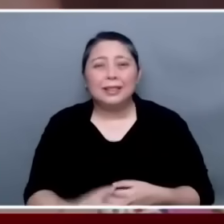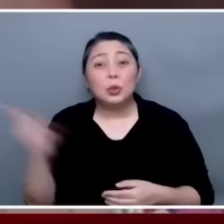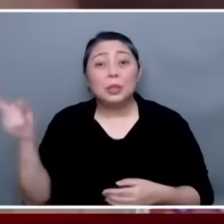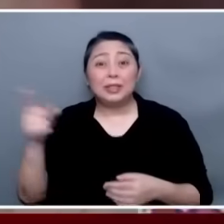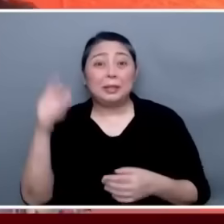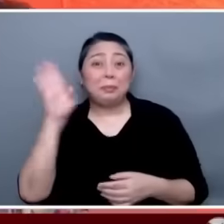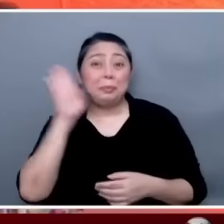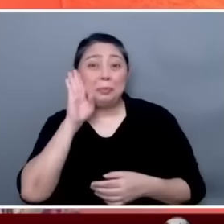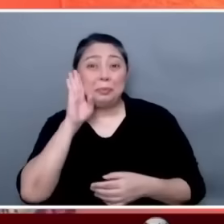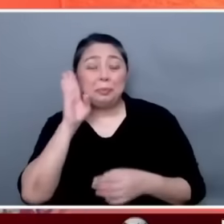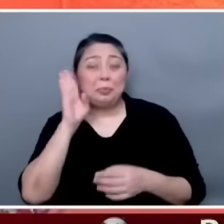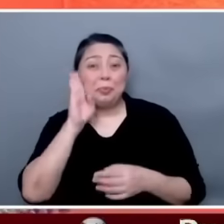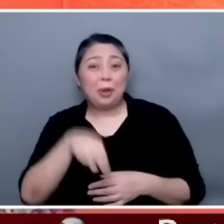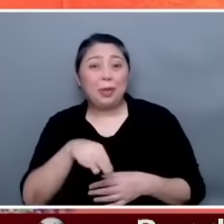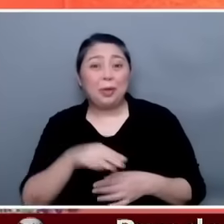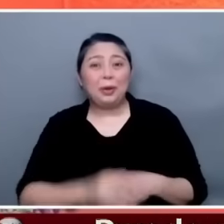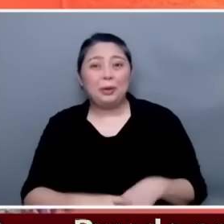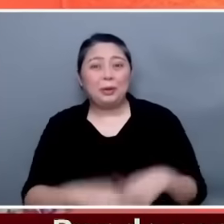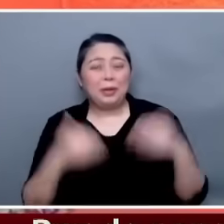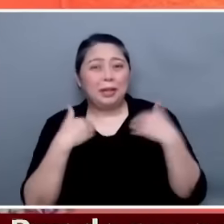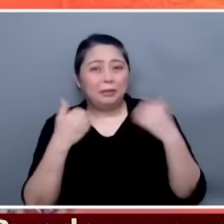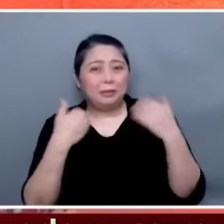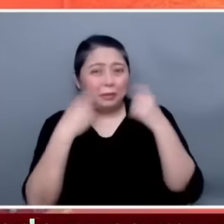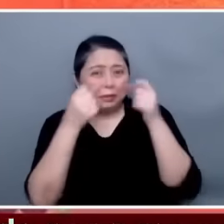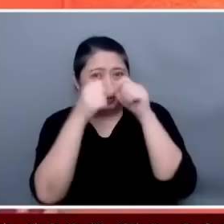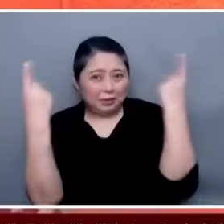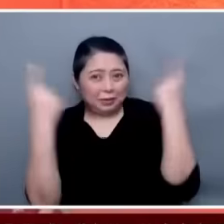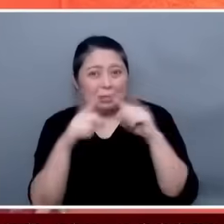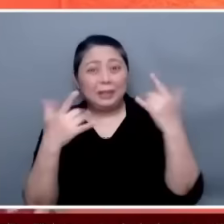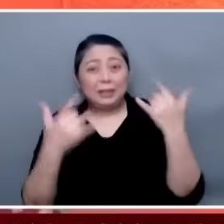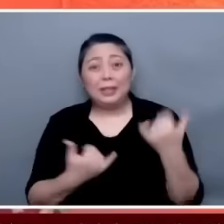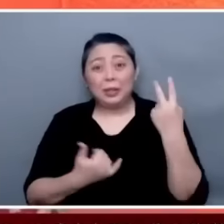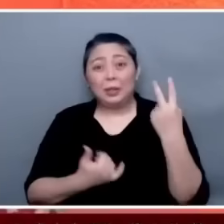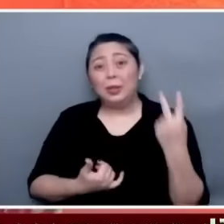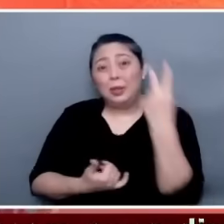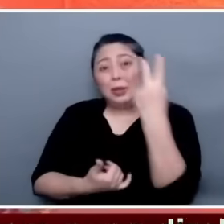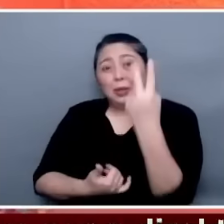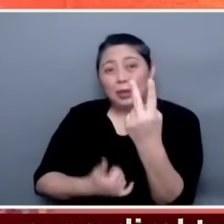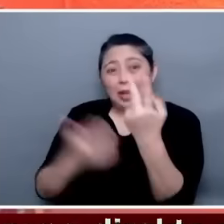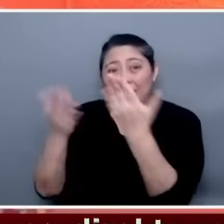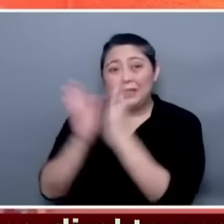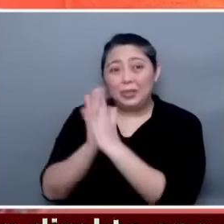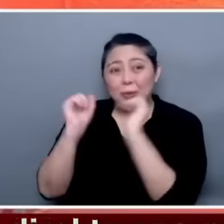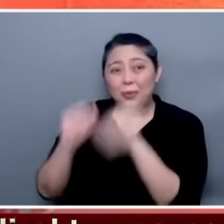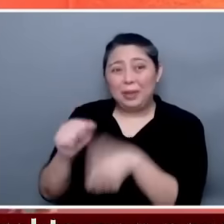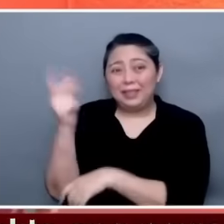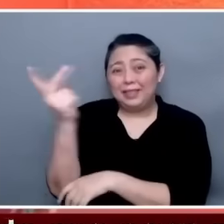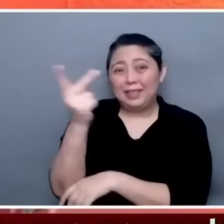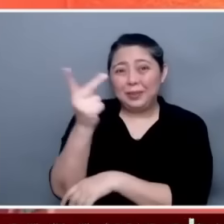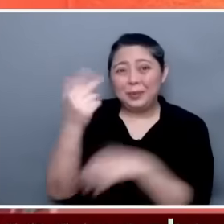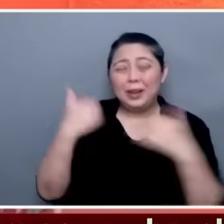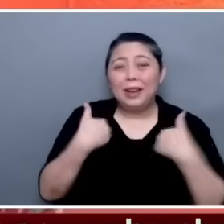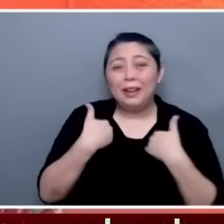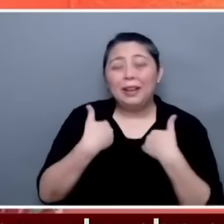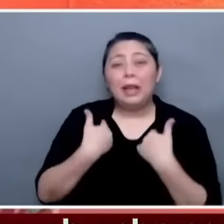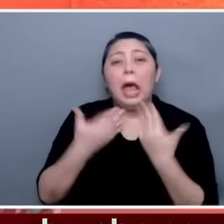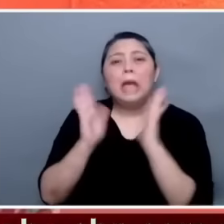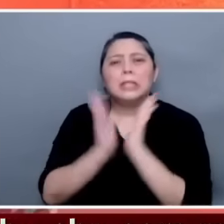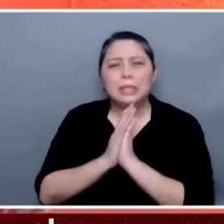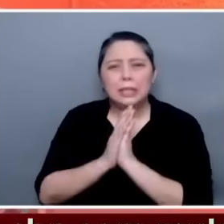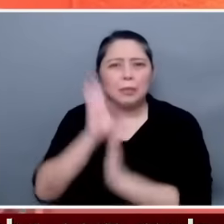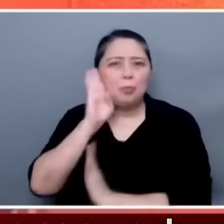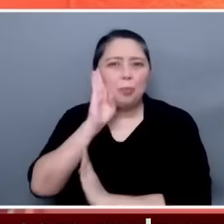baong sorpresa. Kuya, pwede po ba namin kayong gawin ninong sa anak